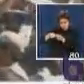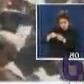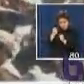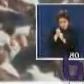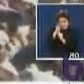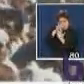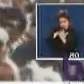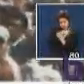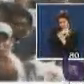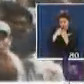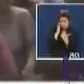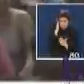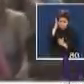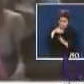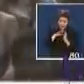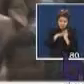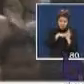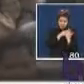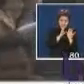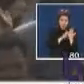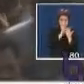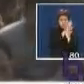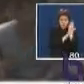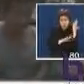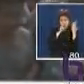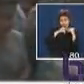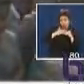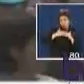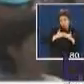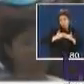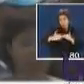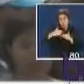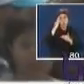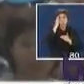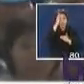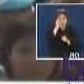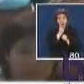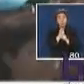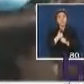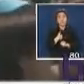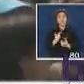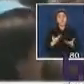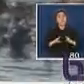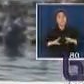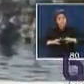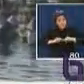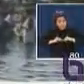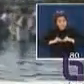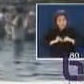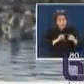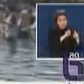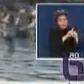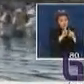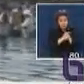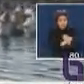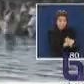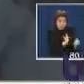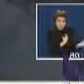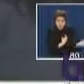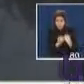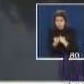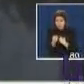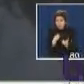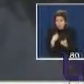การฟื้นฟูประเทศในระยะยาวแล้วดิฉันยินดีที่จะรับฟังความคิดเห็นจากทุกภาคส่วนรว